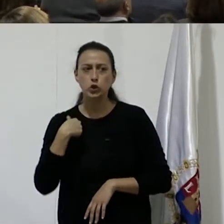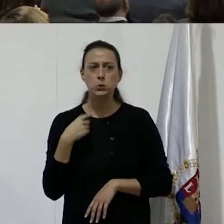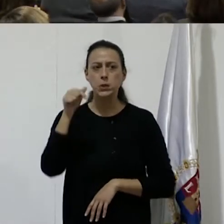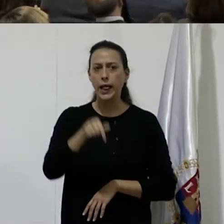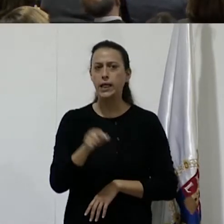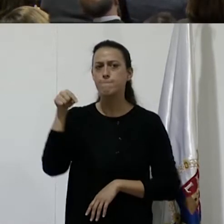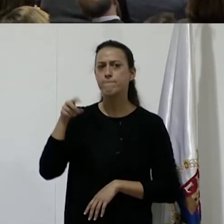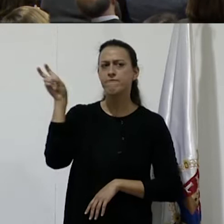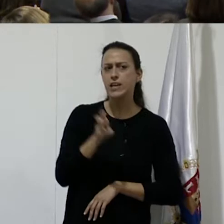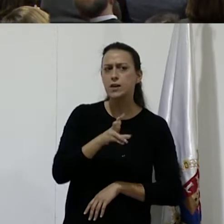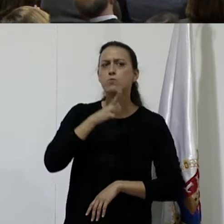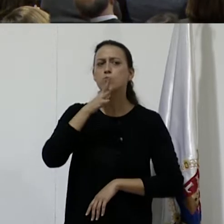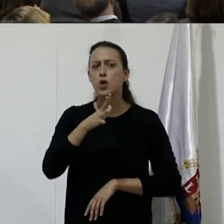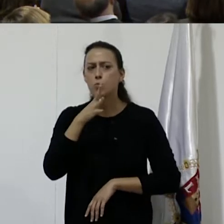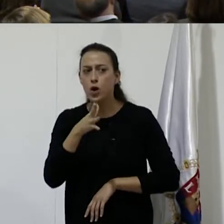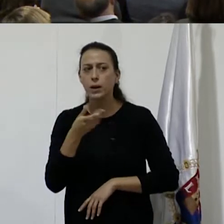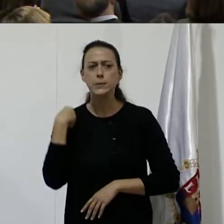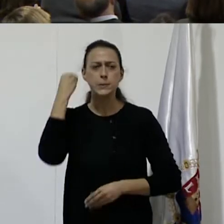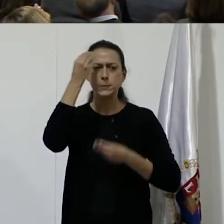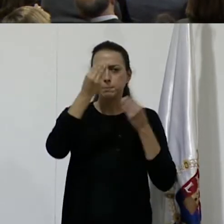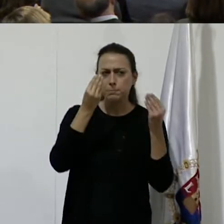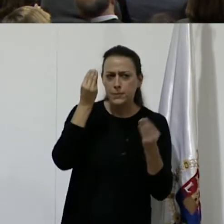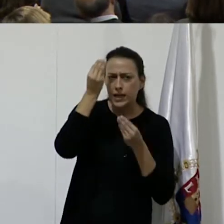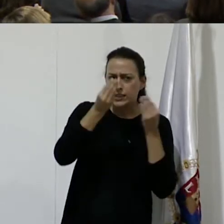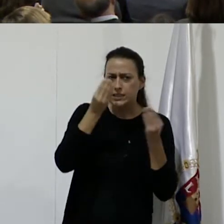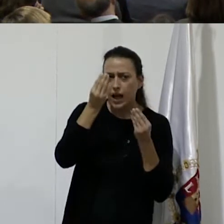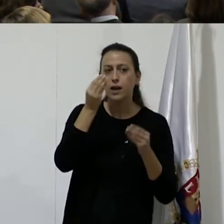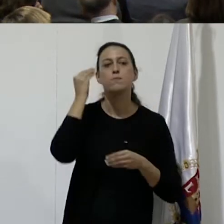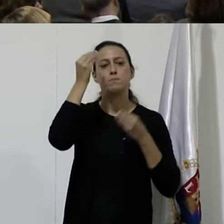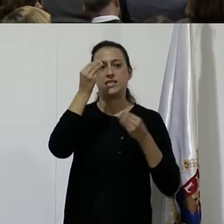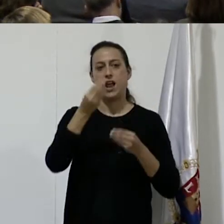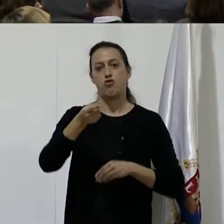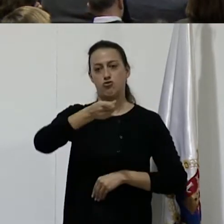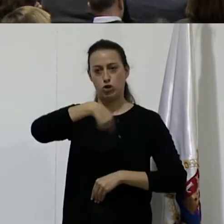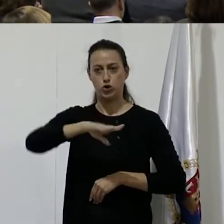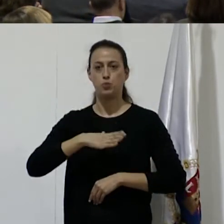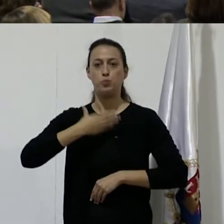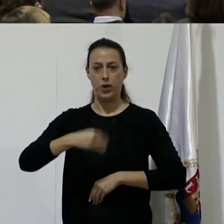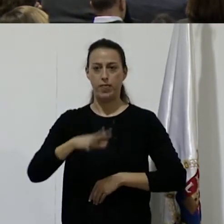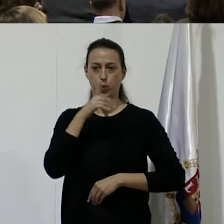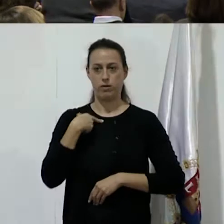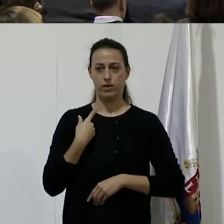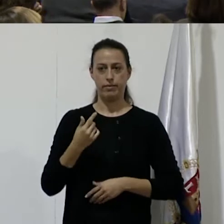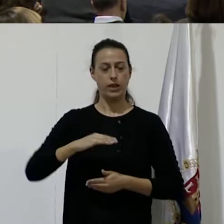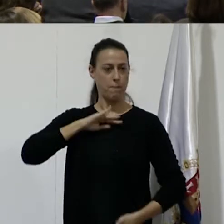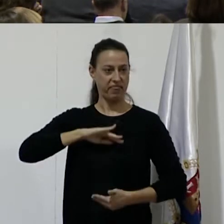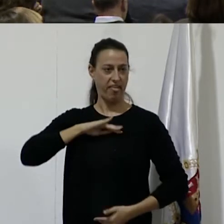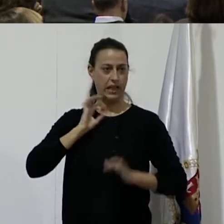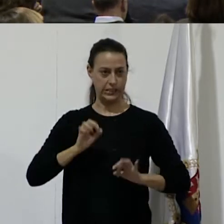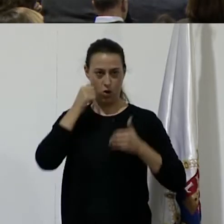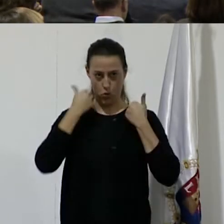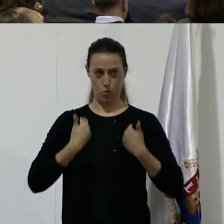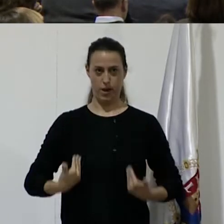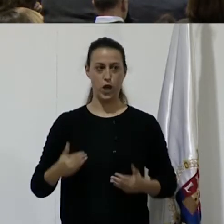Zambrano, pensar és el primer acte de poder dels humans. 1. Museus, articles,